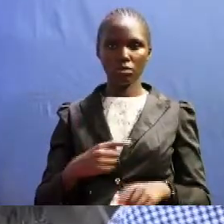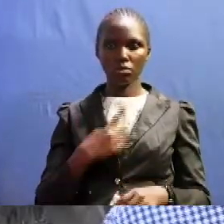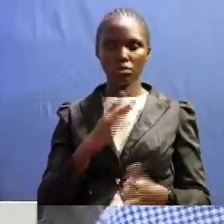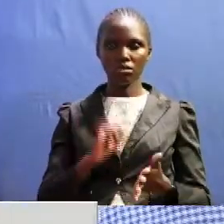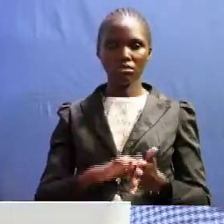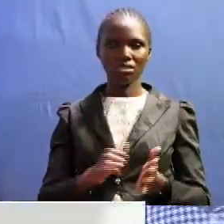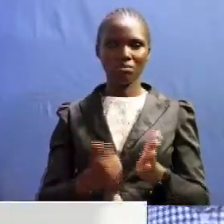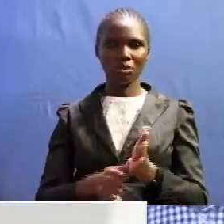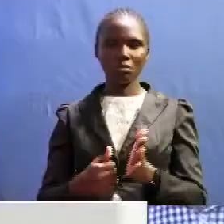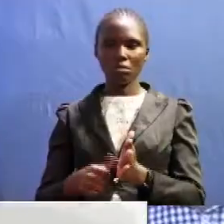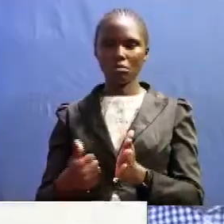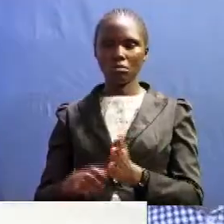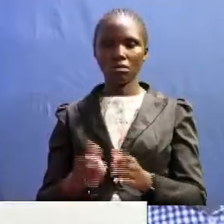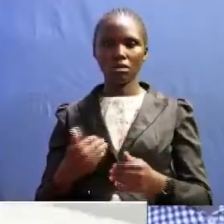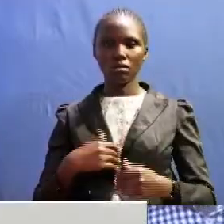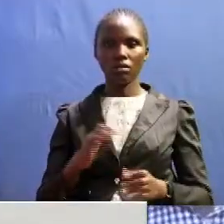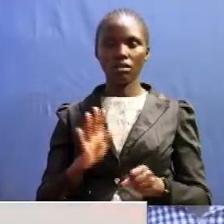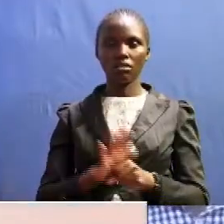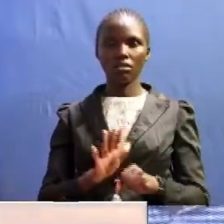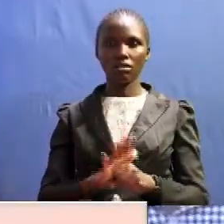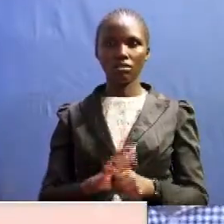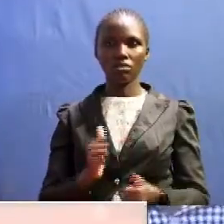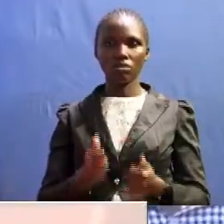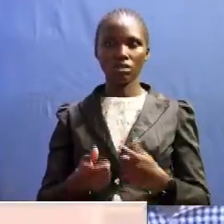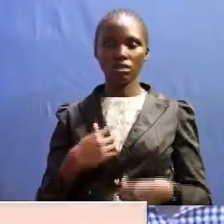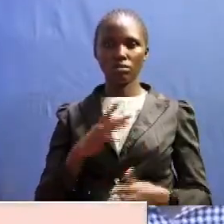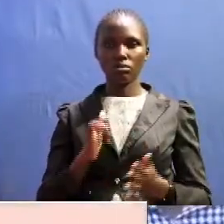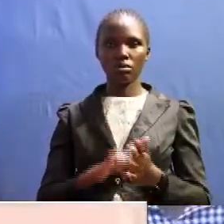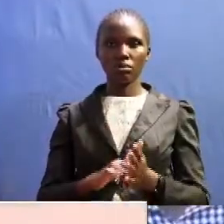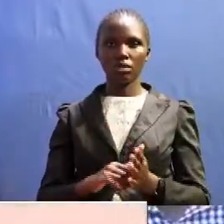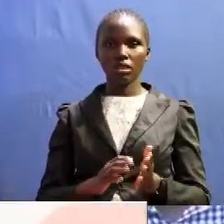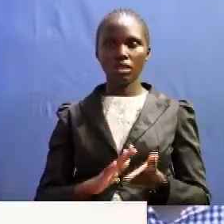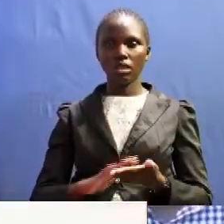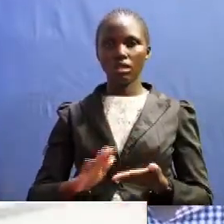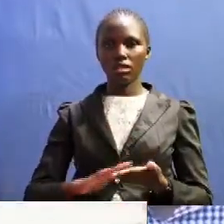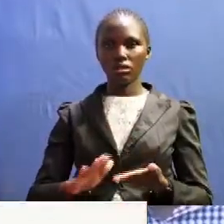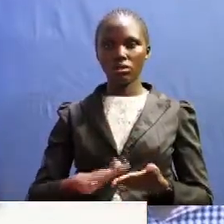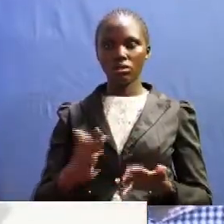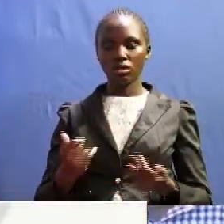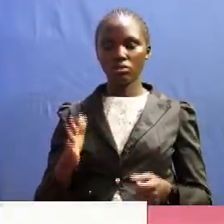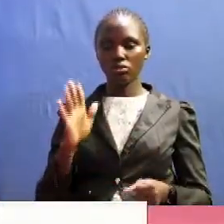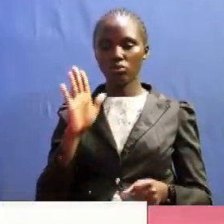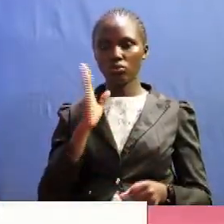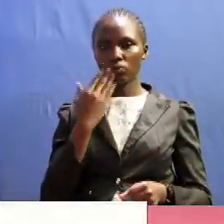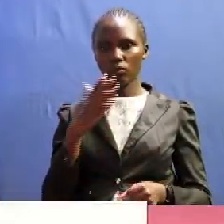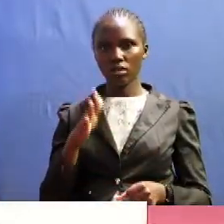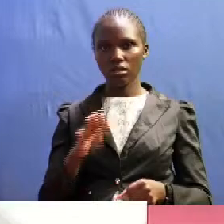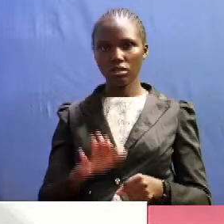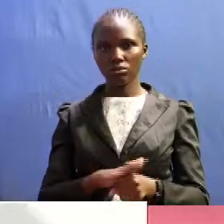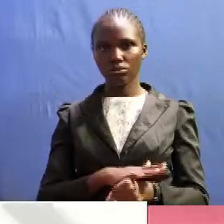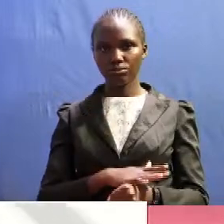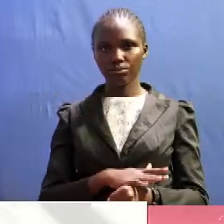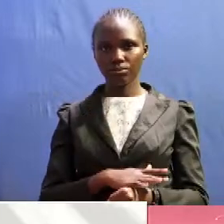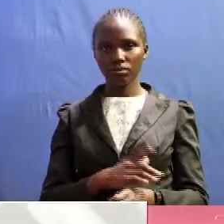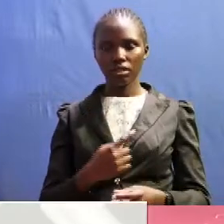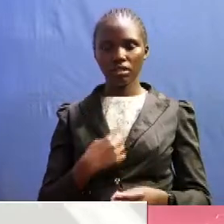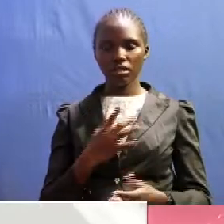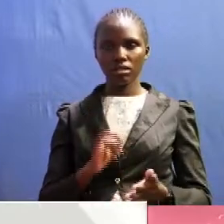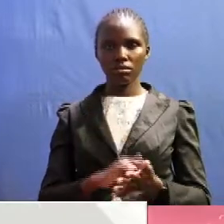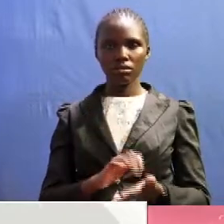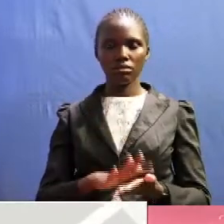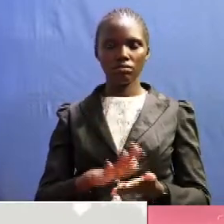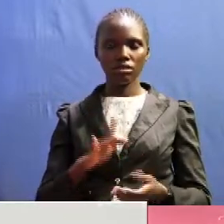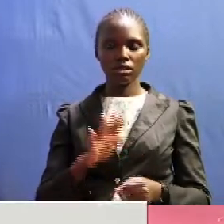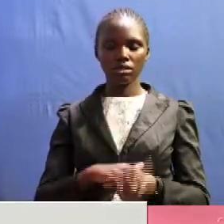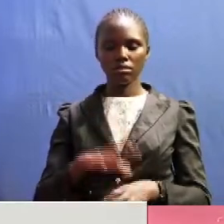ilikuwa. Tafuteni excuse yote ile bado imebakia. Tumalize kabla siku ya kura. Cheruiyot also lauded President Ruto's